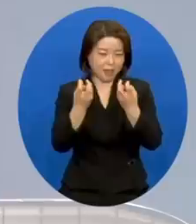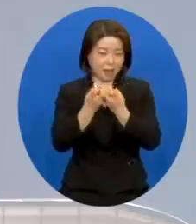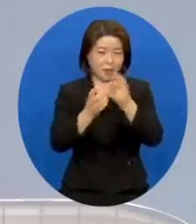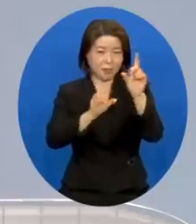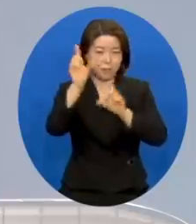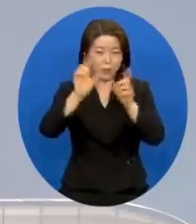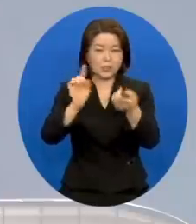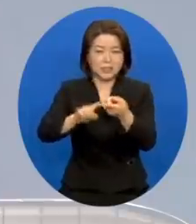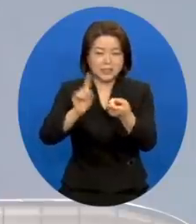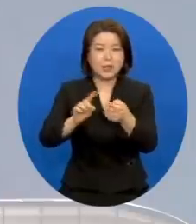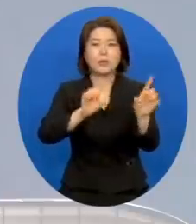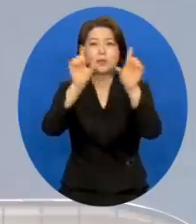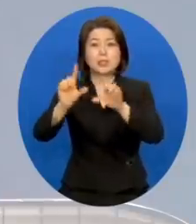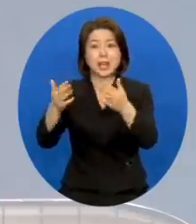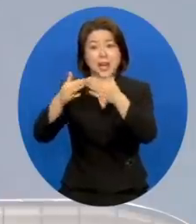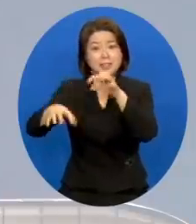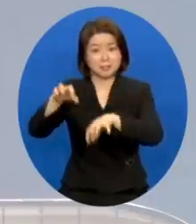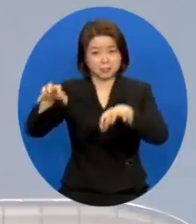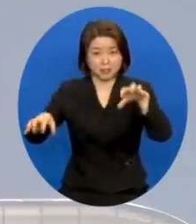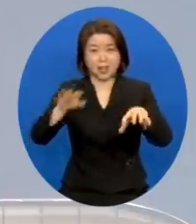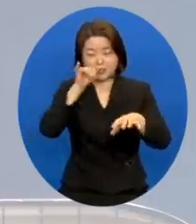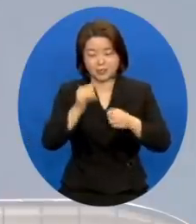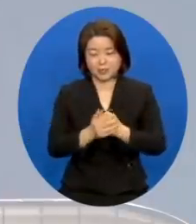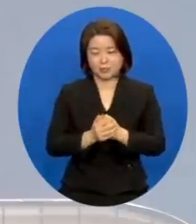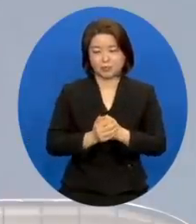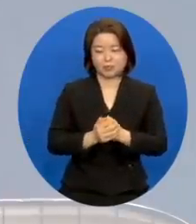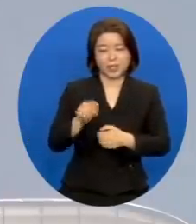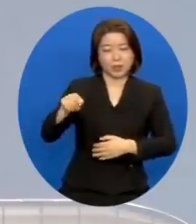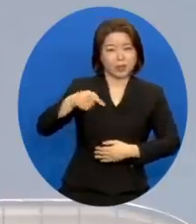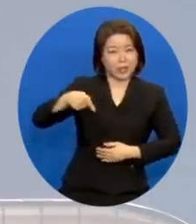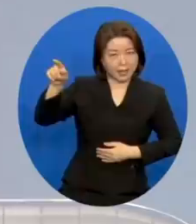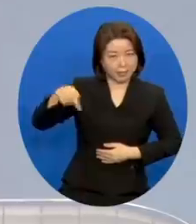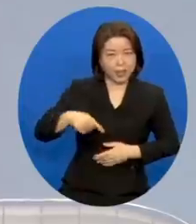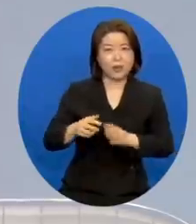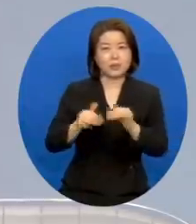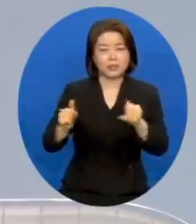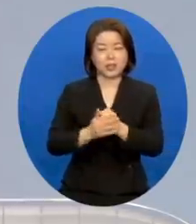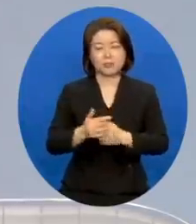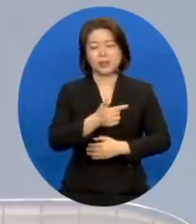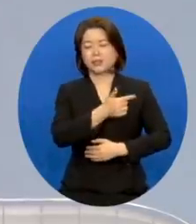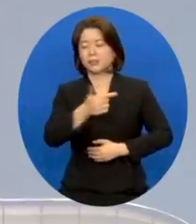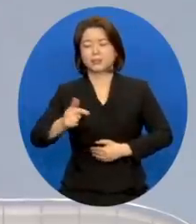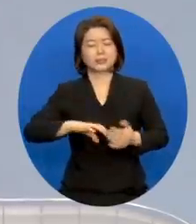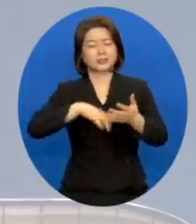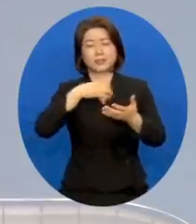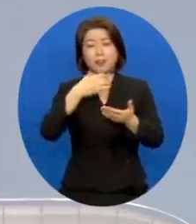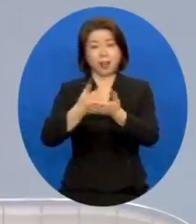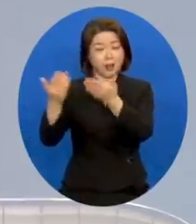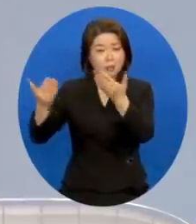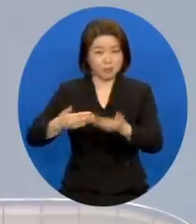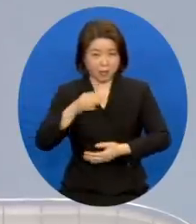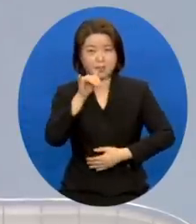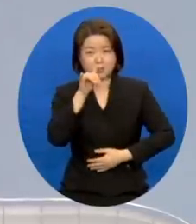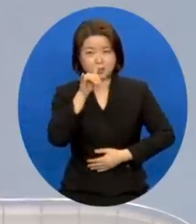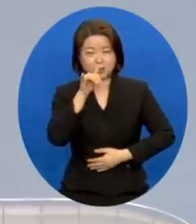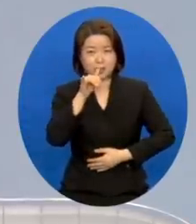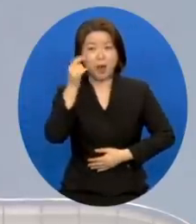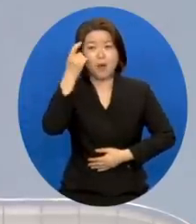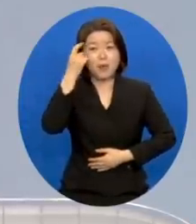입니다 그 마을을 다녀오신 분들은 큰 감동을 받는다고 합니다